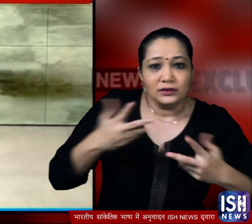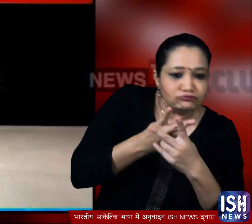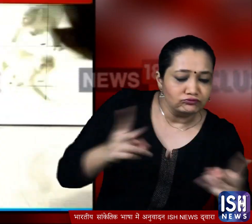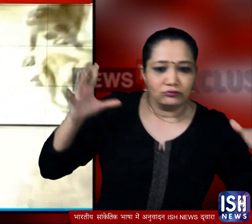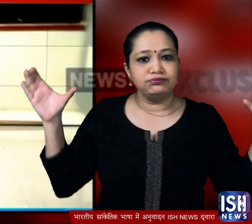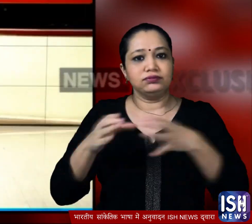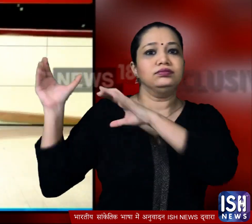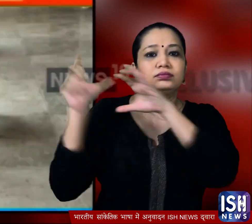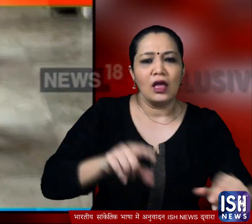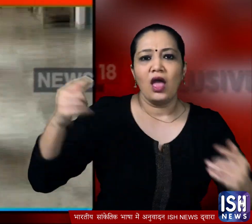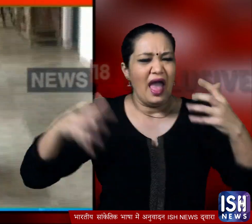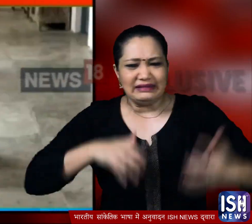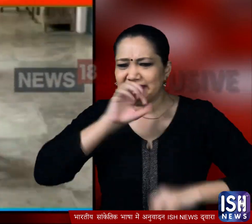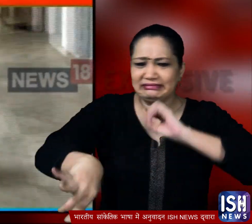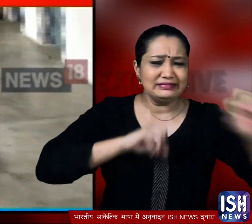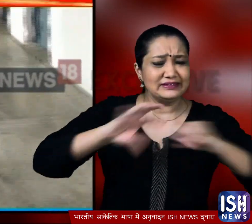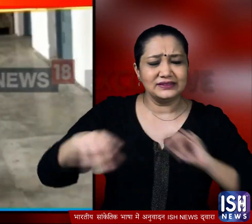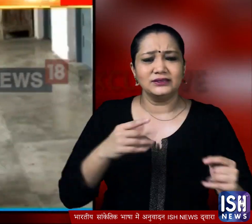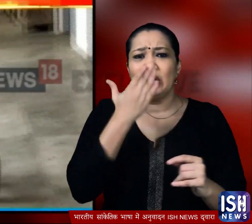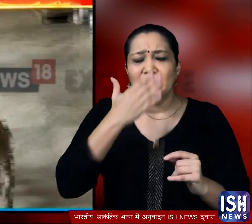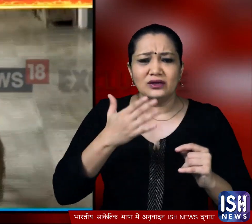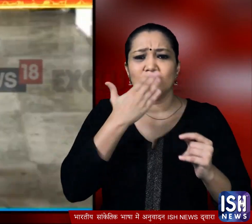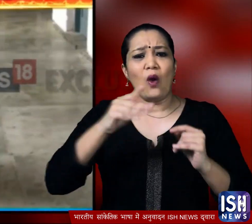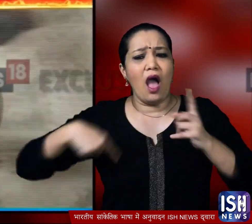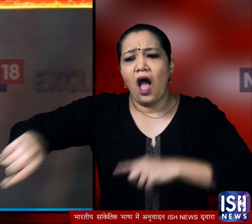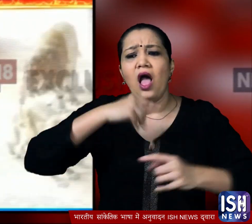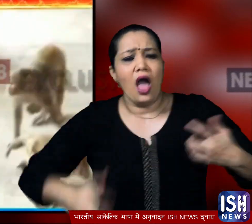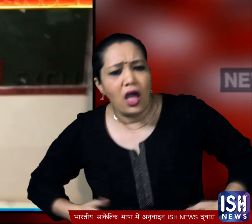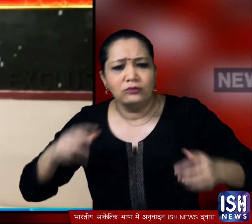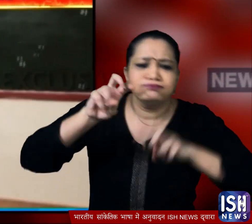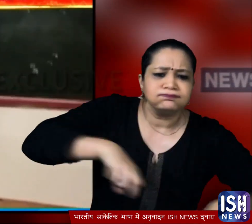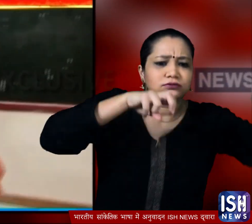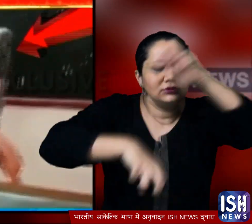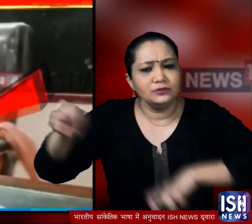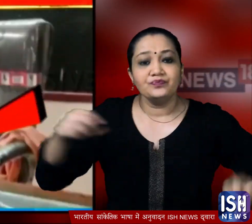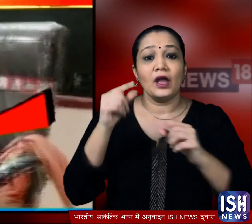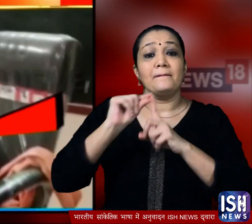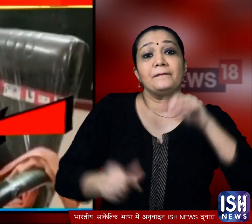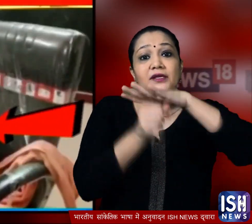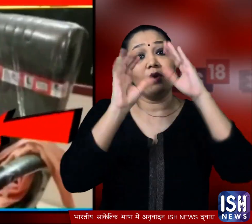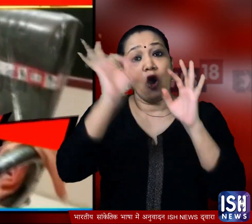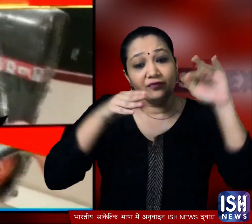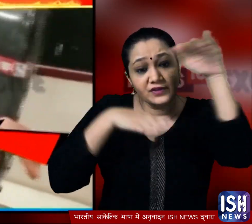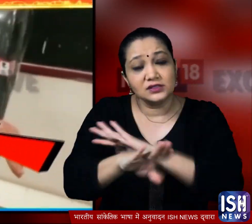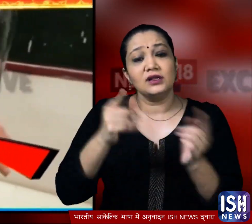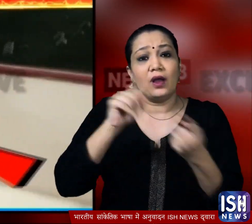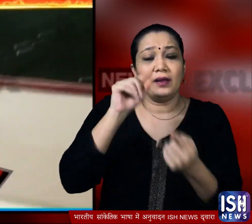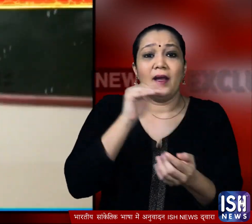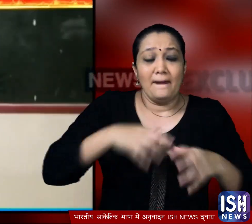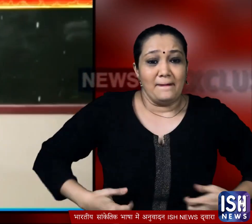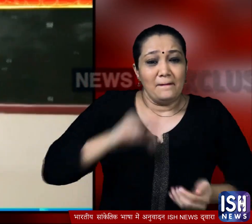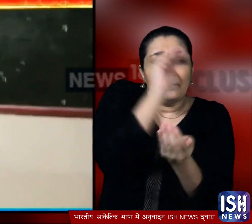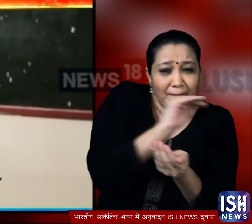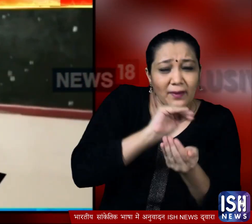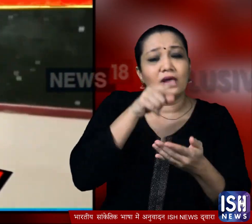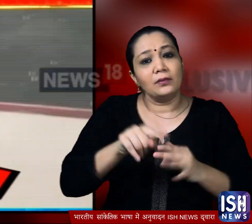ने दावा बोल दिया और पूरे स्कूल में आराम से घूमते नजर आए। यहां तक कि प्रिंसिपल के ऑफिस में घुसकर एक बंदर के बच्चे ने